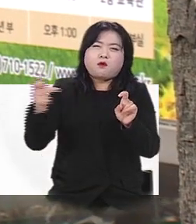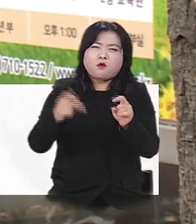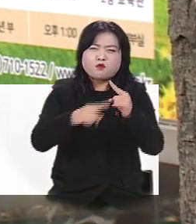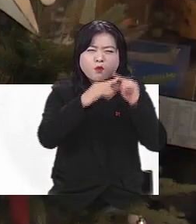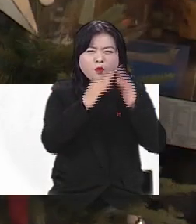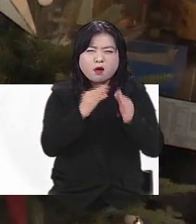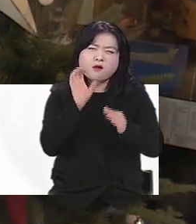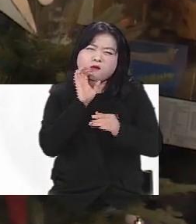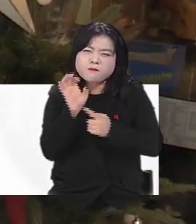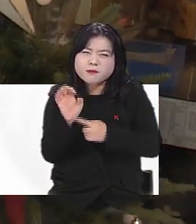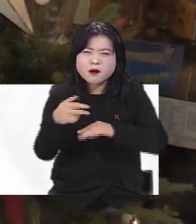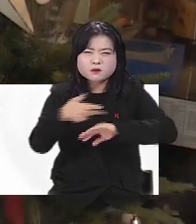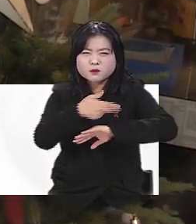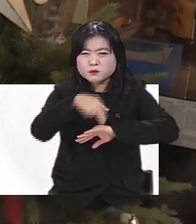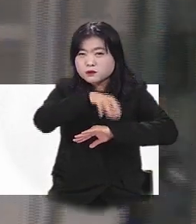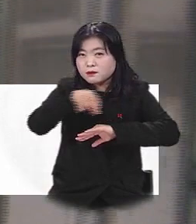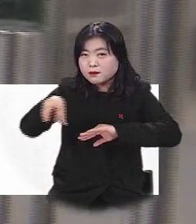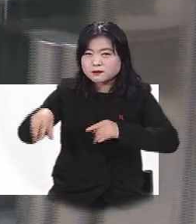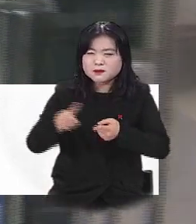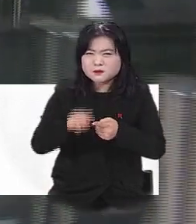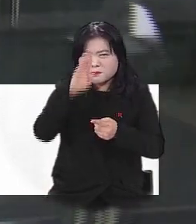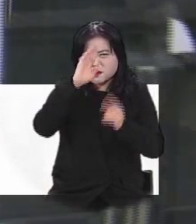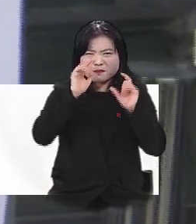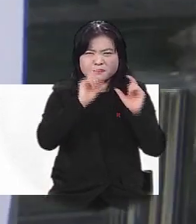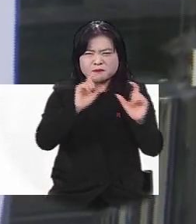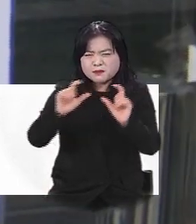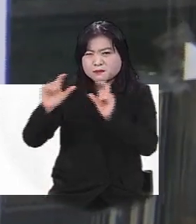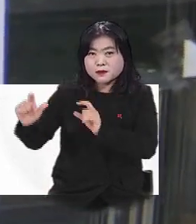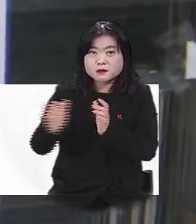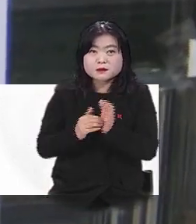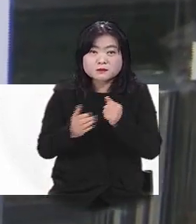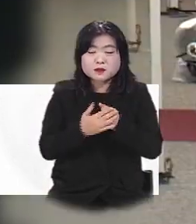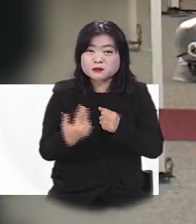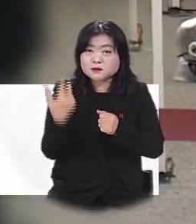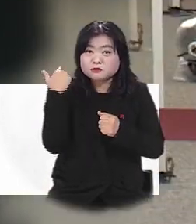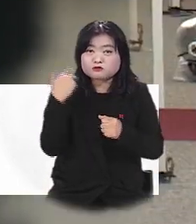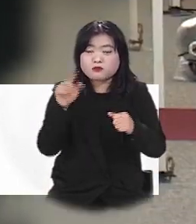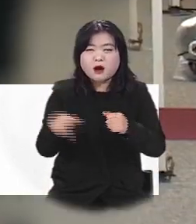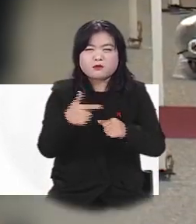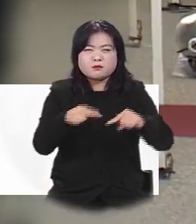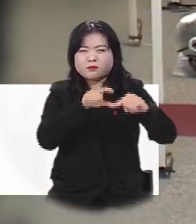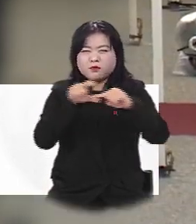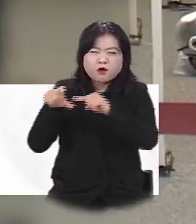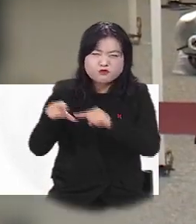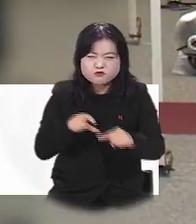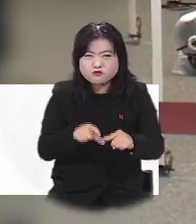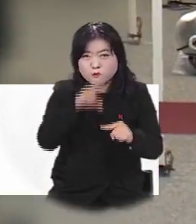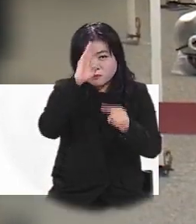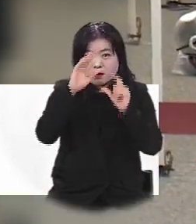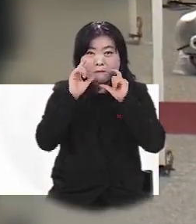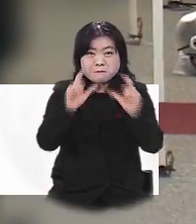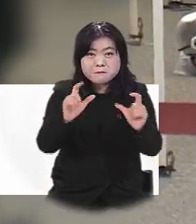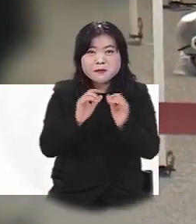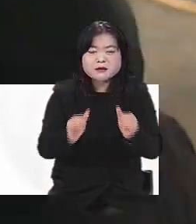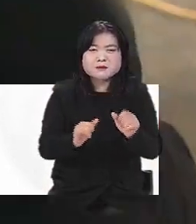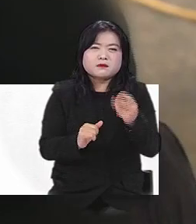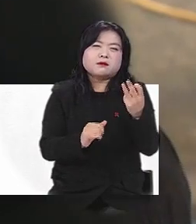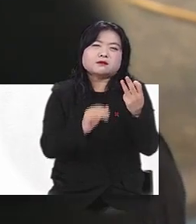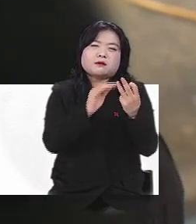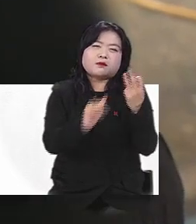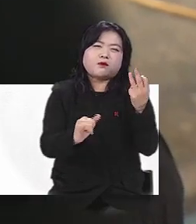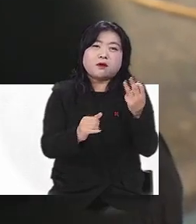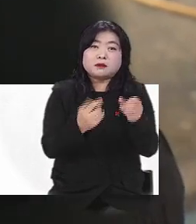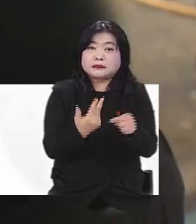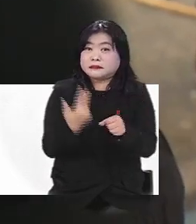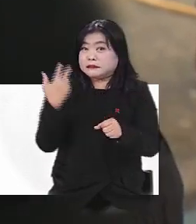커피숍, 수영장 등에서 확진자가 잇따르면서 지난주 하루 평균 확진자는 13명, 전주에